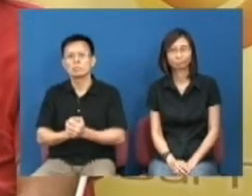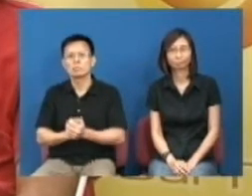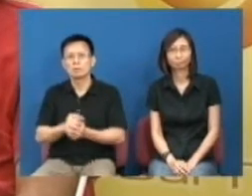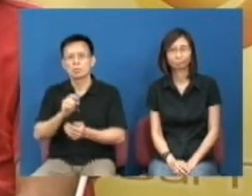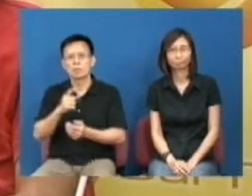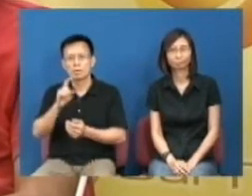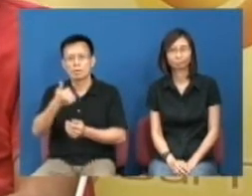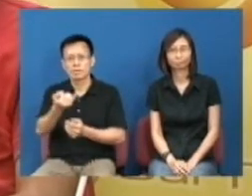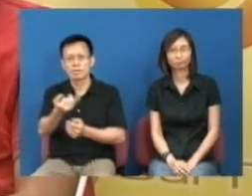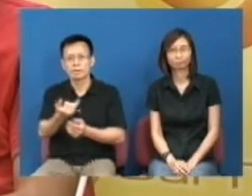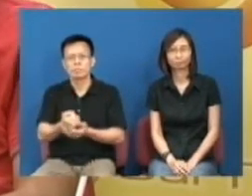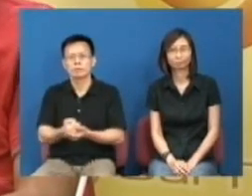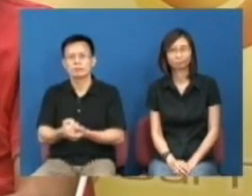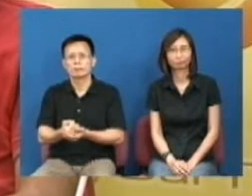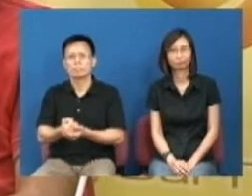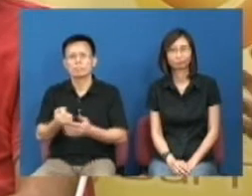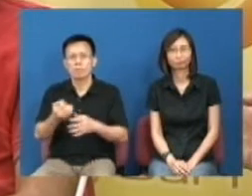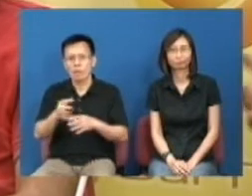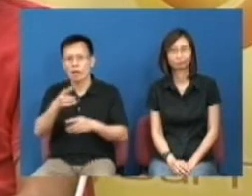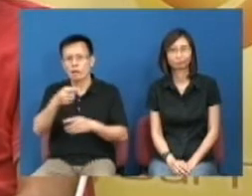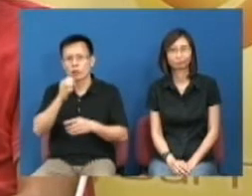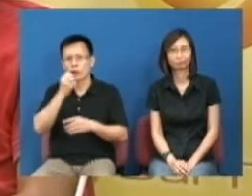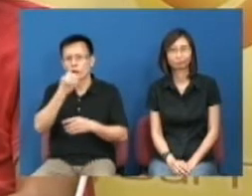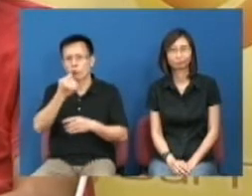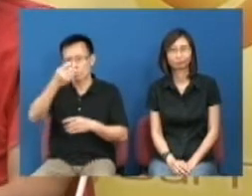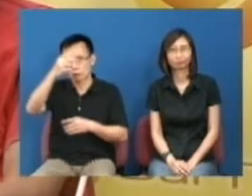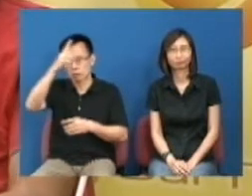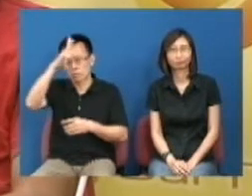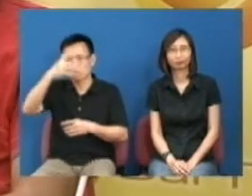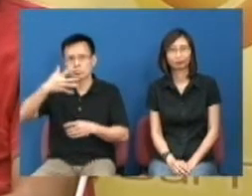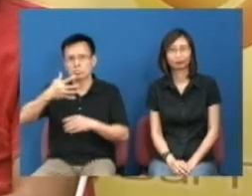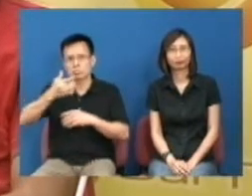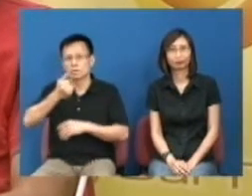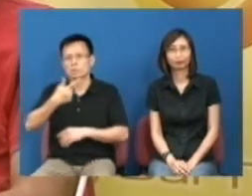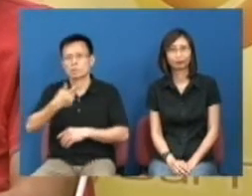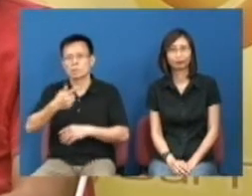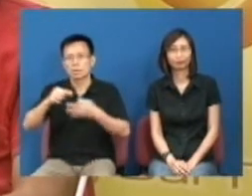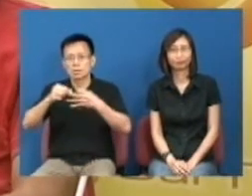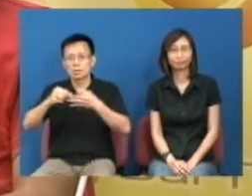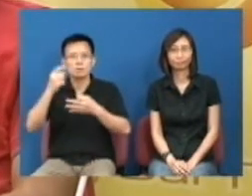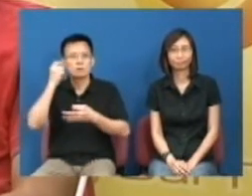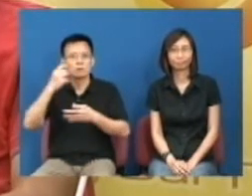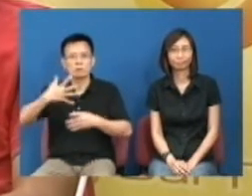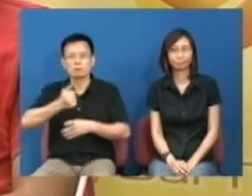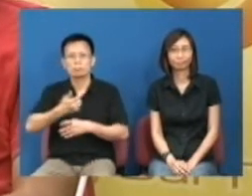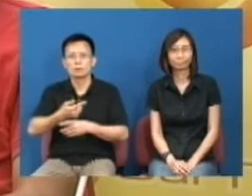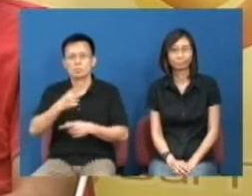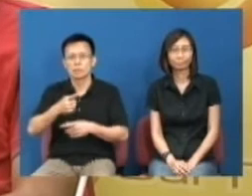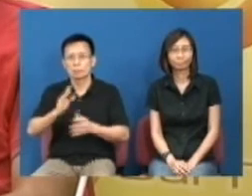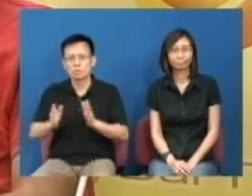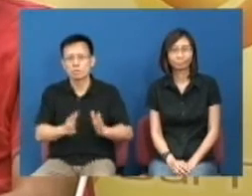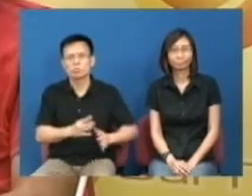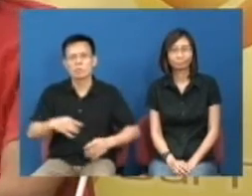咪啊？所以即係你話特區官員嗰陣時，阿鄭連傑晶喺處理呢個勞工事務